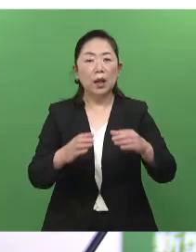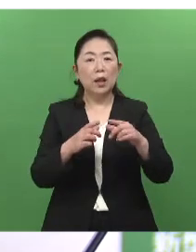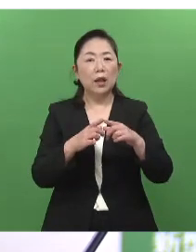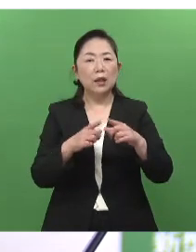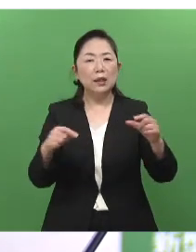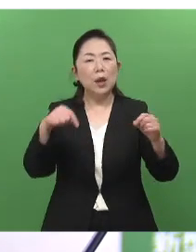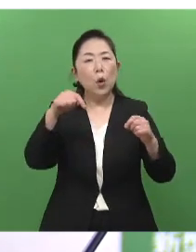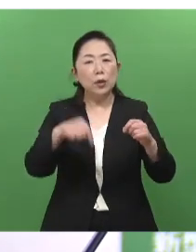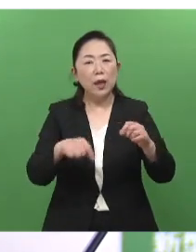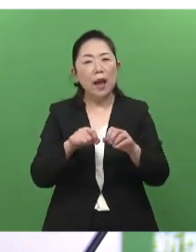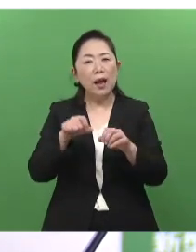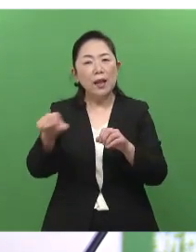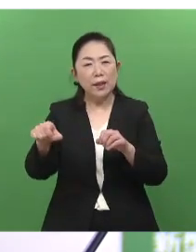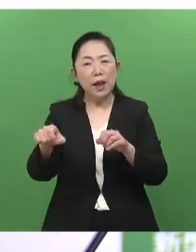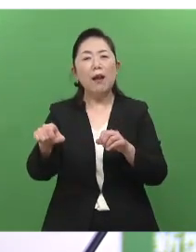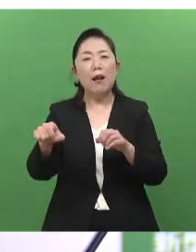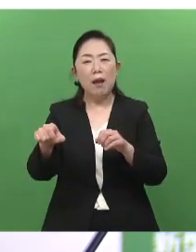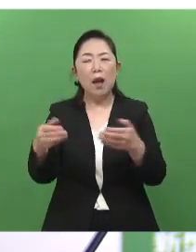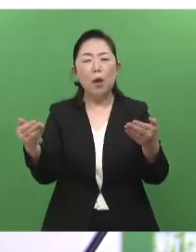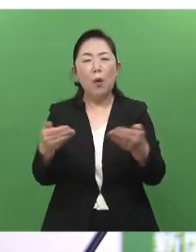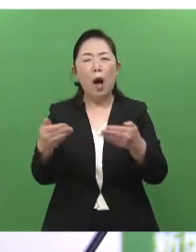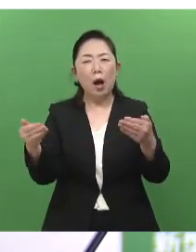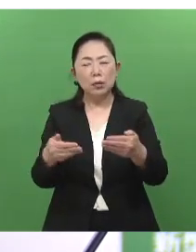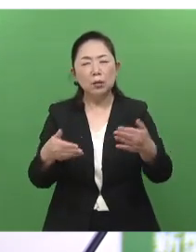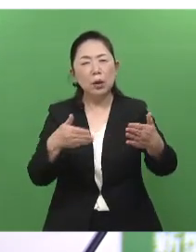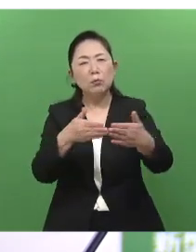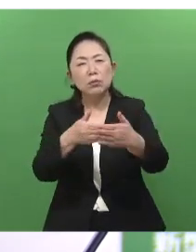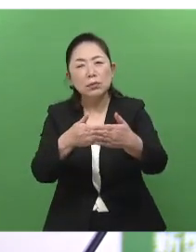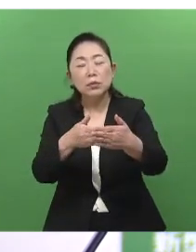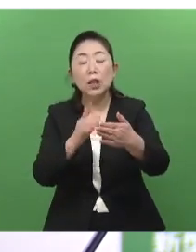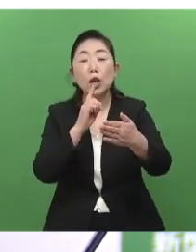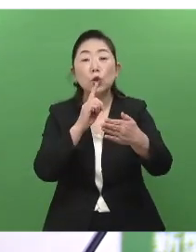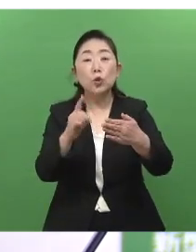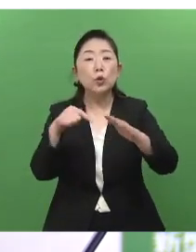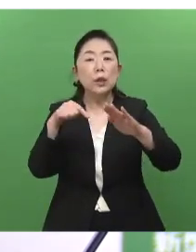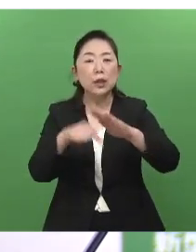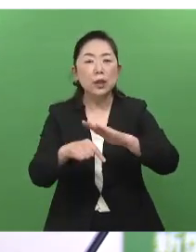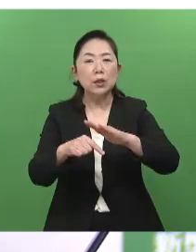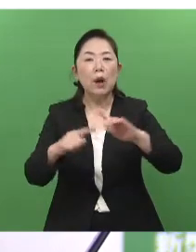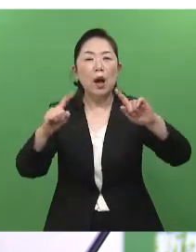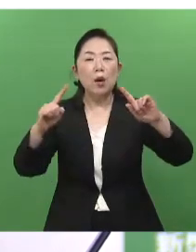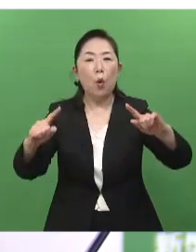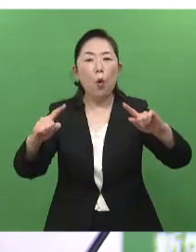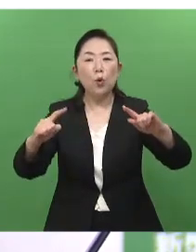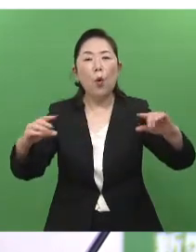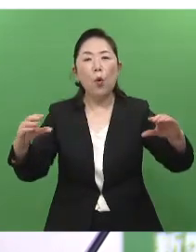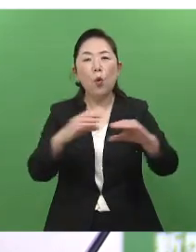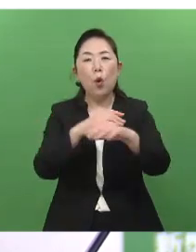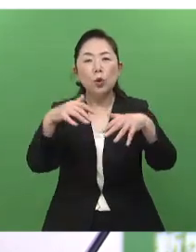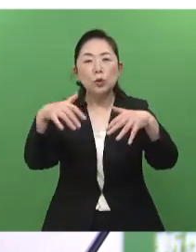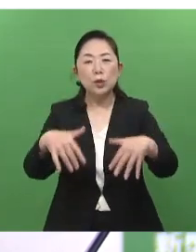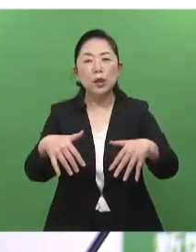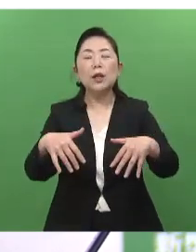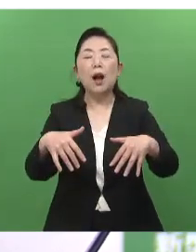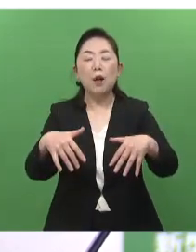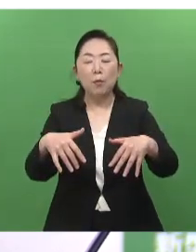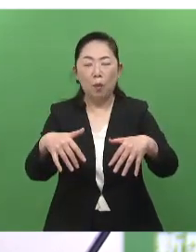かなかテレワークが進んでないというのは、これだけ公共交通機関がすごく発達していて、ある意